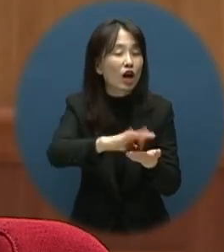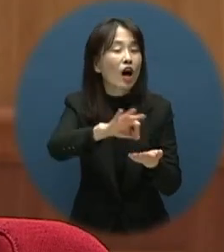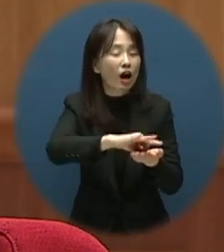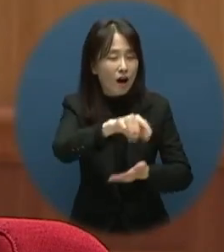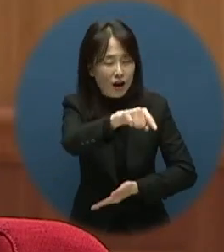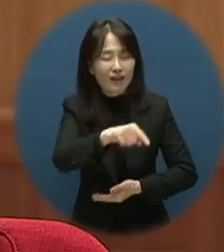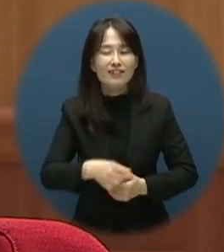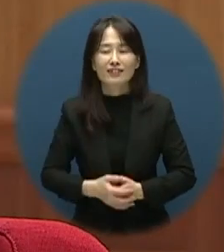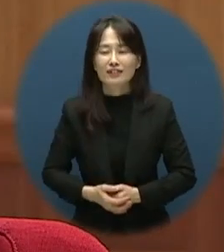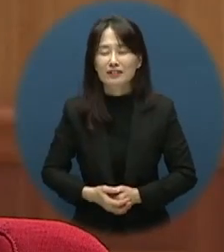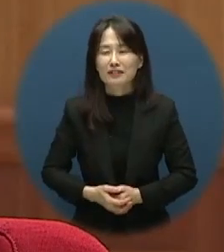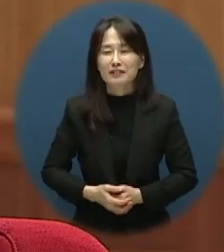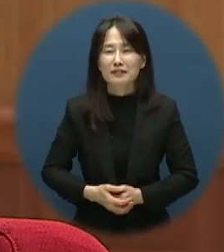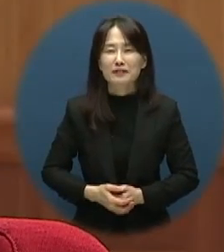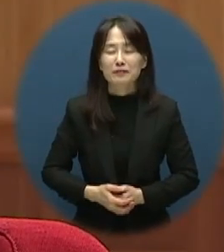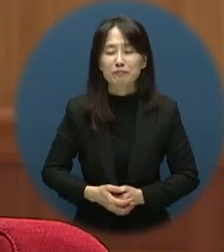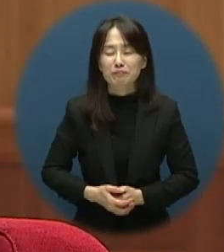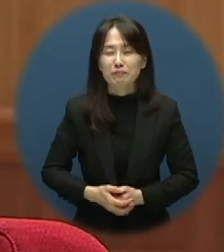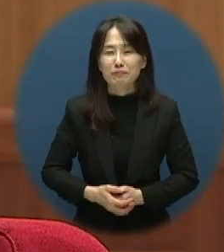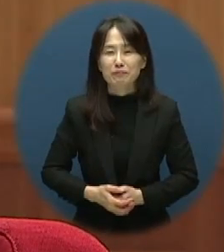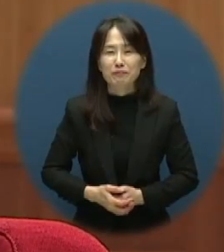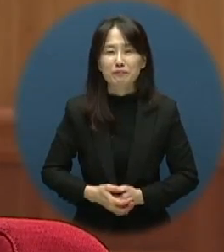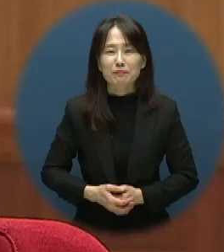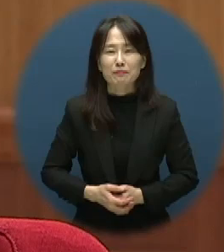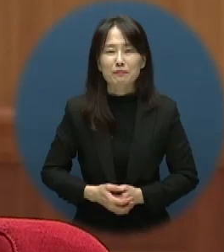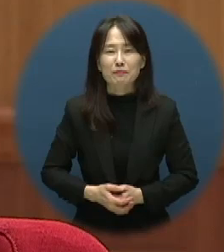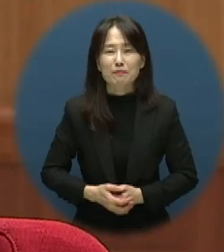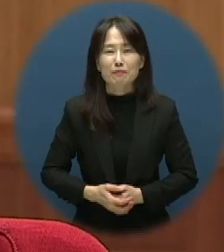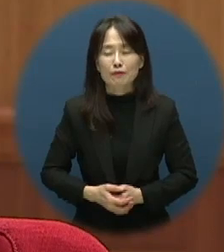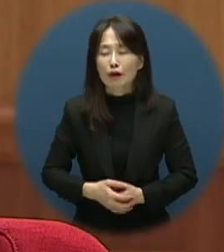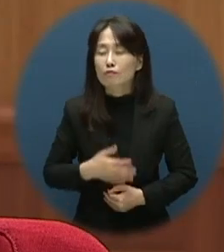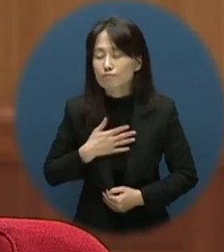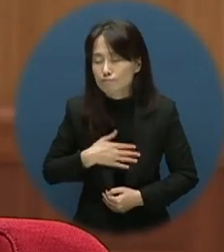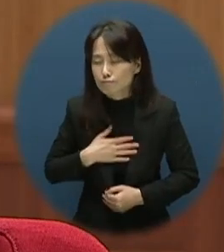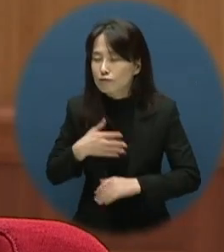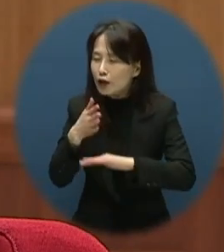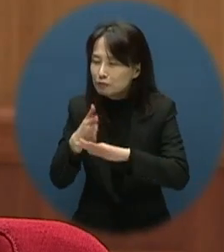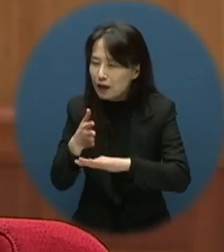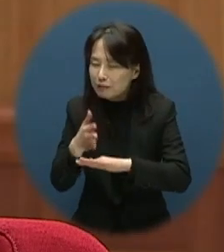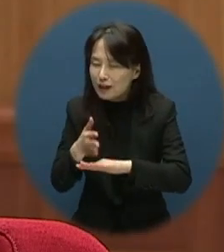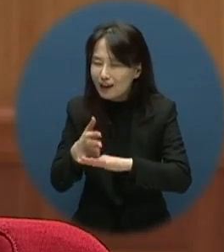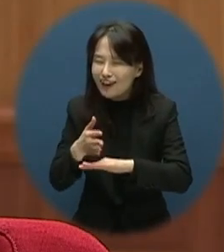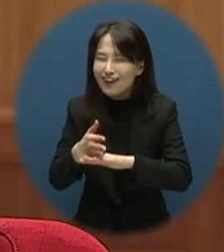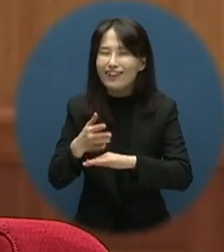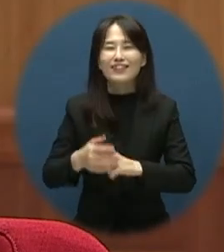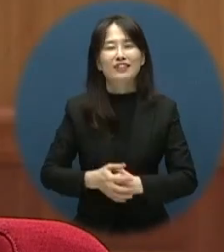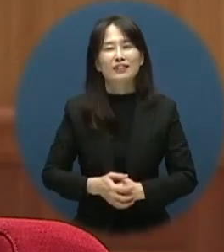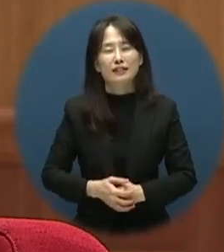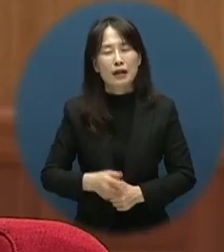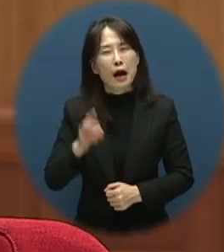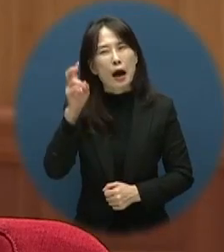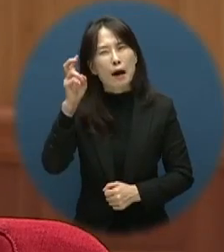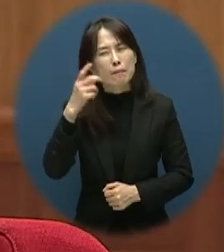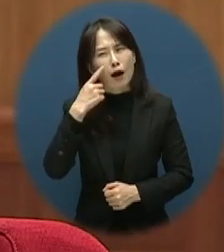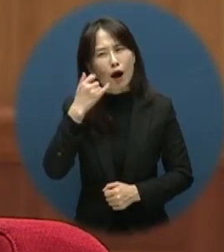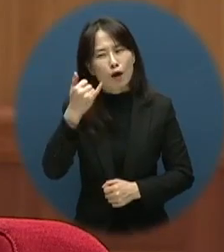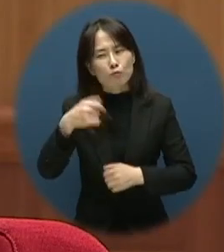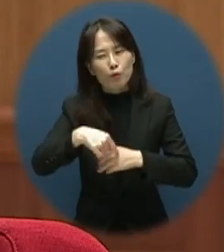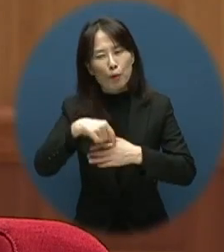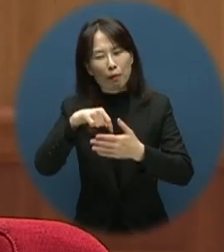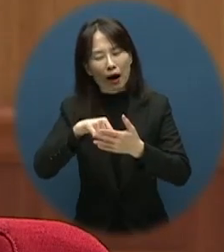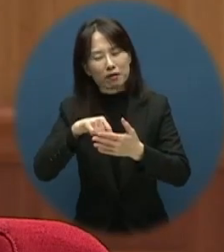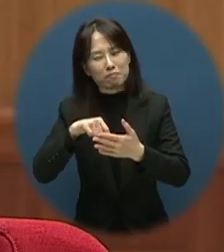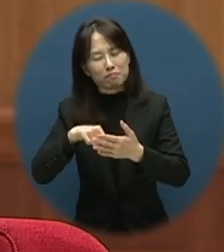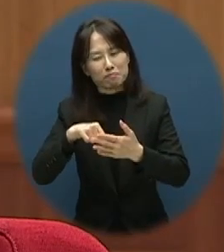하고. 그래서 그래 고맙습니다. 그래 아마 속마음이 그 당시